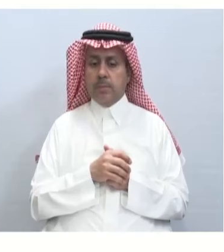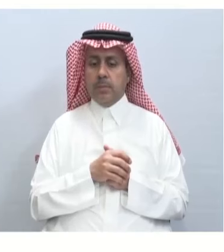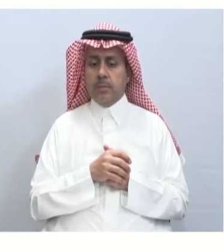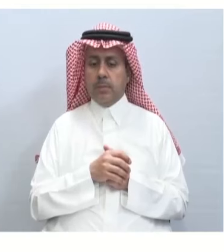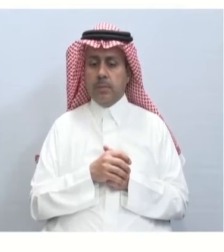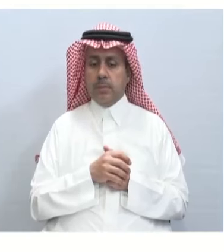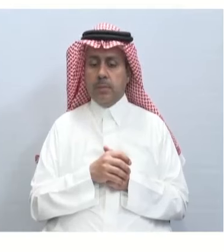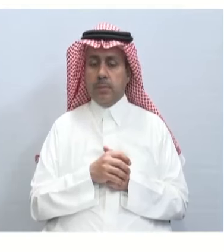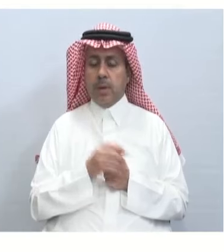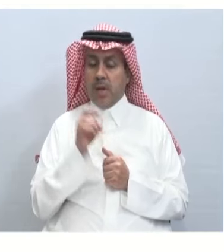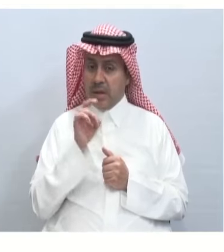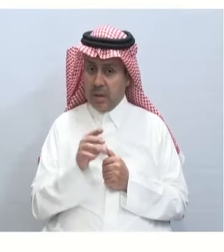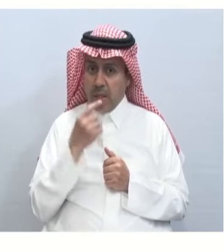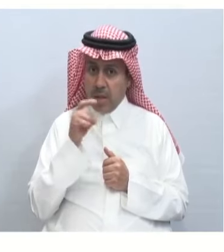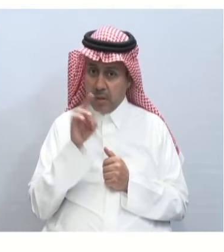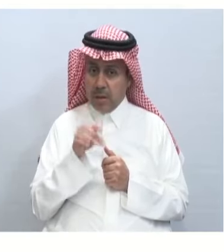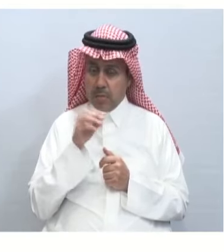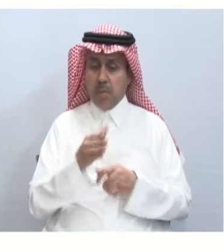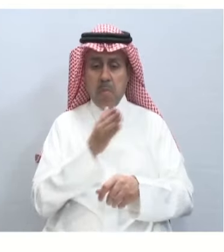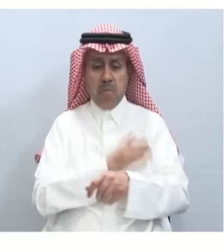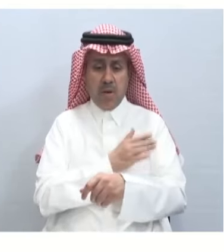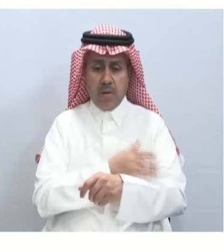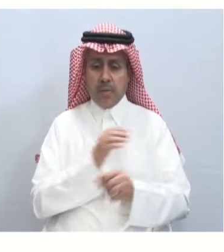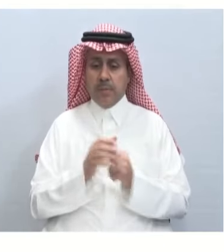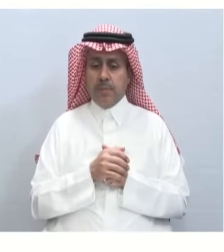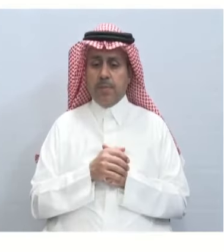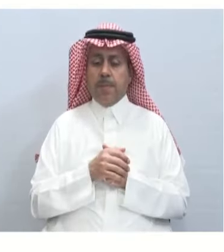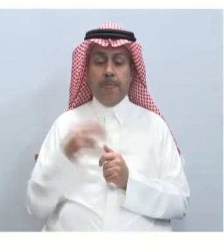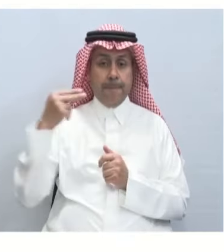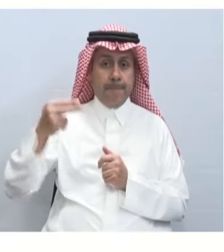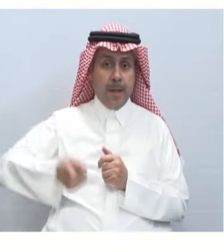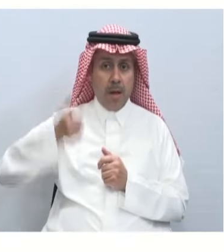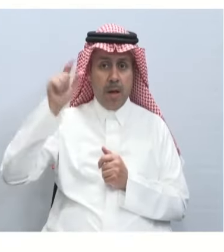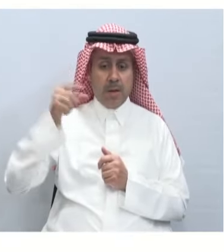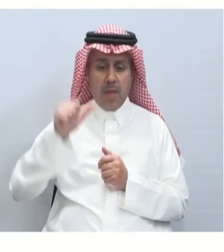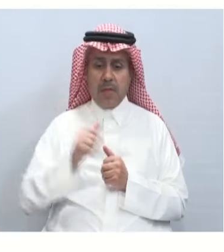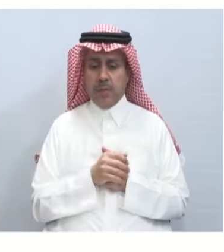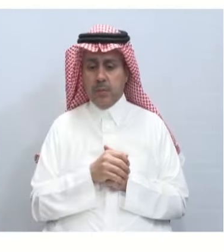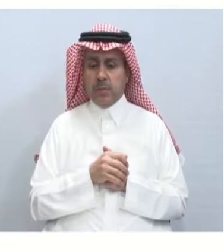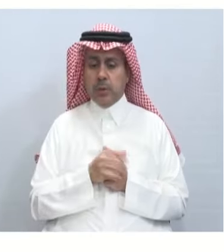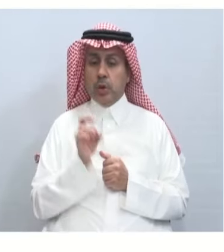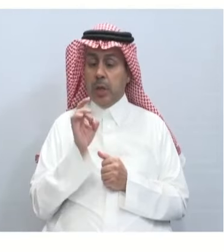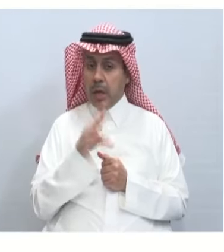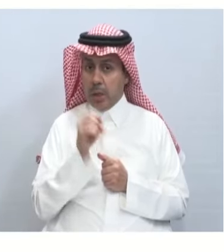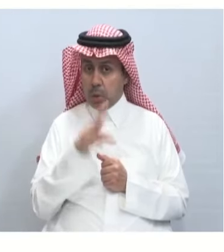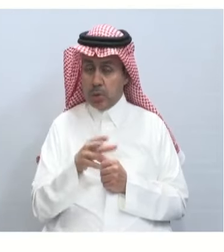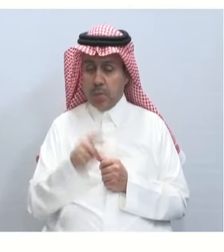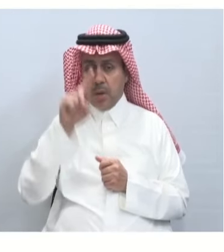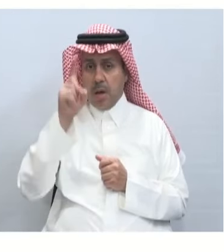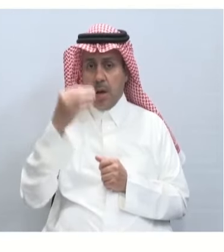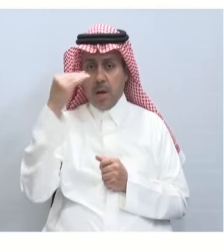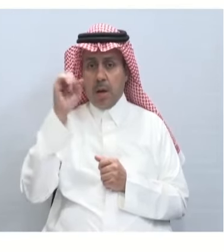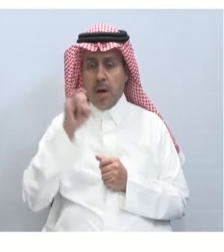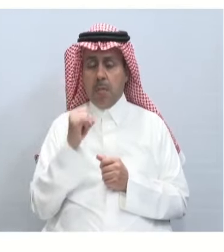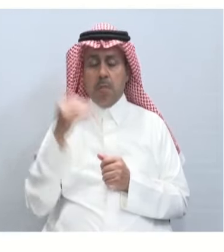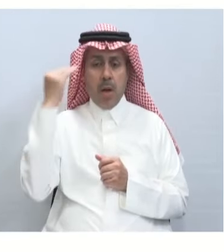الاستحاضه دم مرض عارض يخرج من رحم المراه في